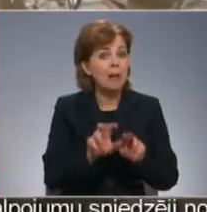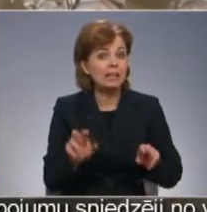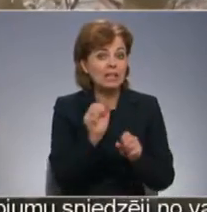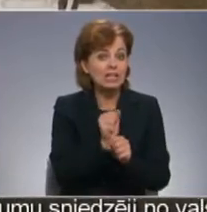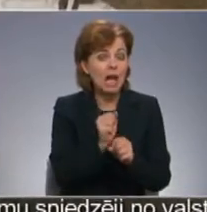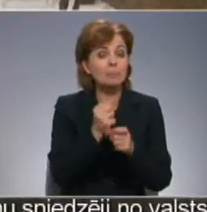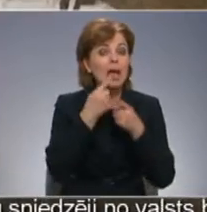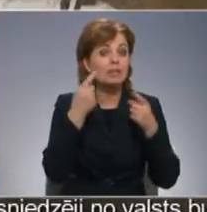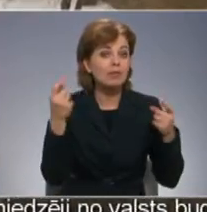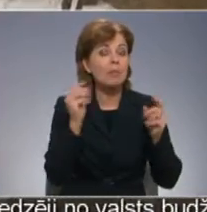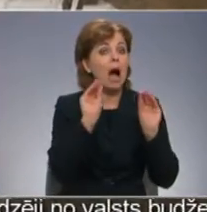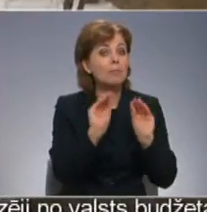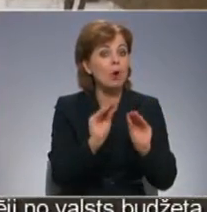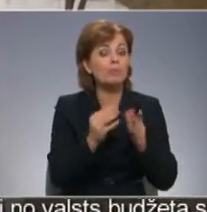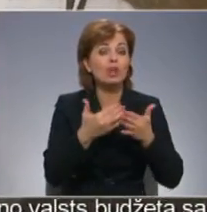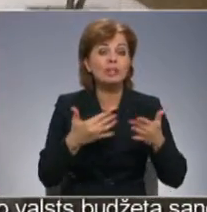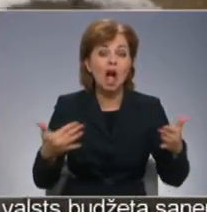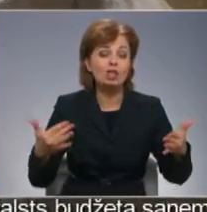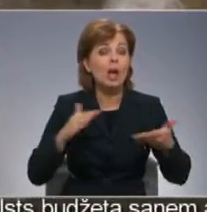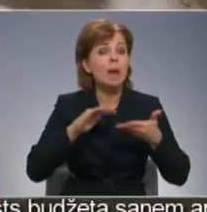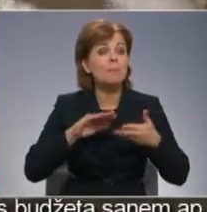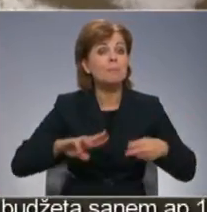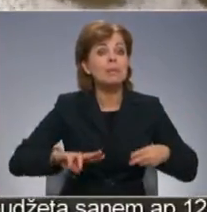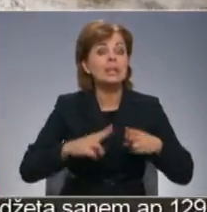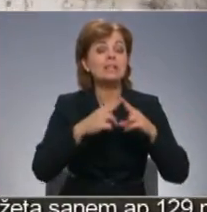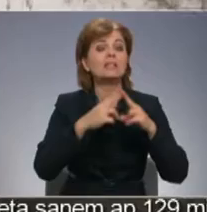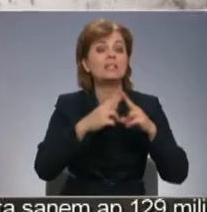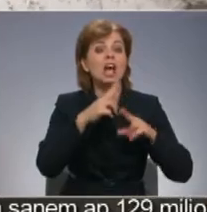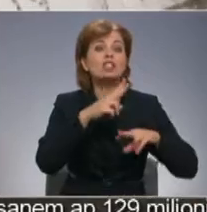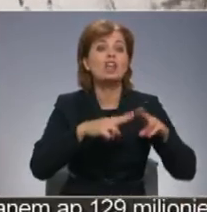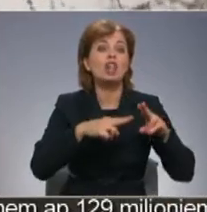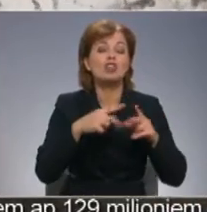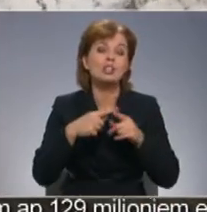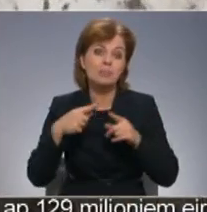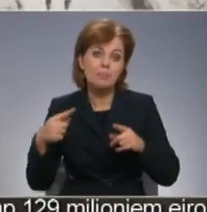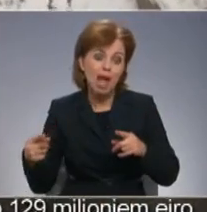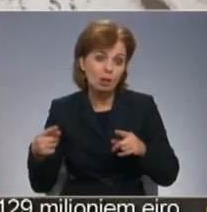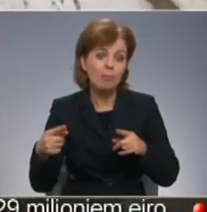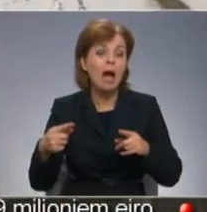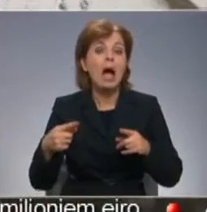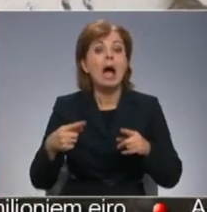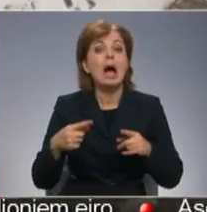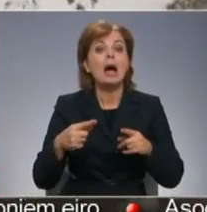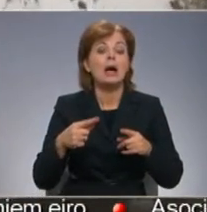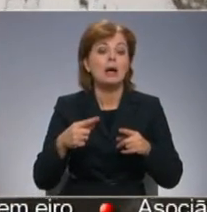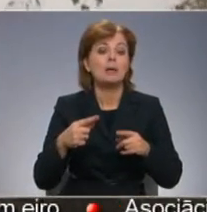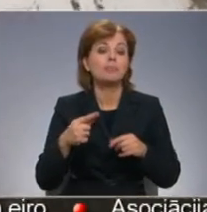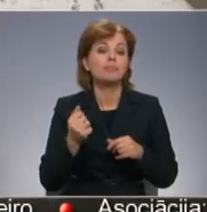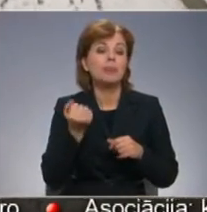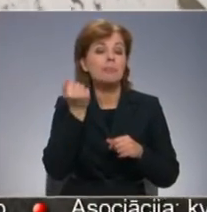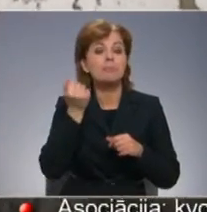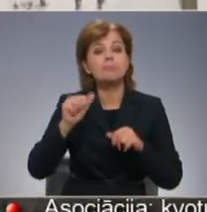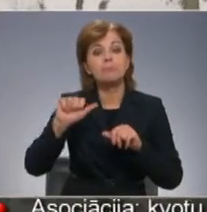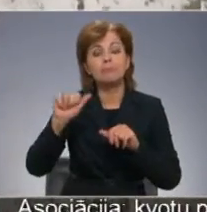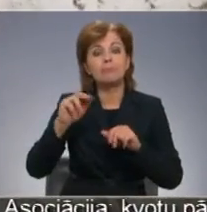un informācijas apkopošana par dažādiem pils celtniecības periodiem. Ir ar kultūras pieminekļu inspekcijas atbalstu jau